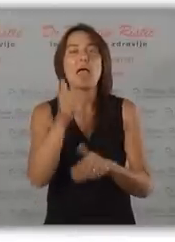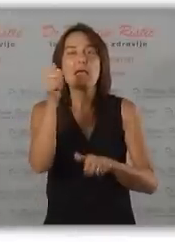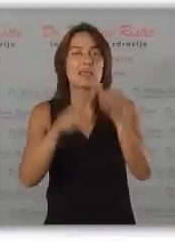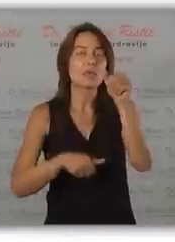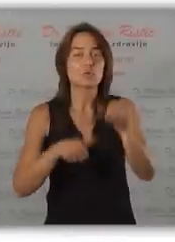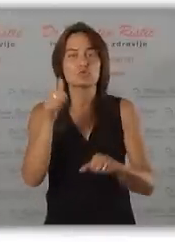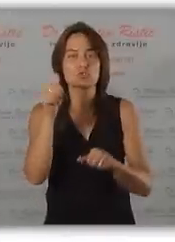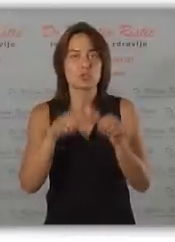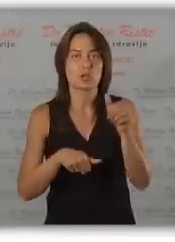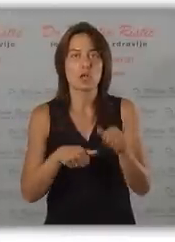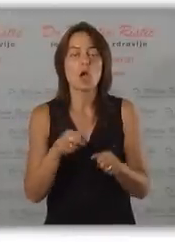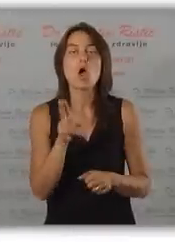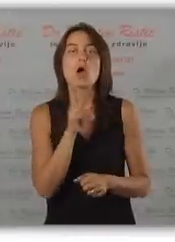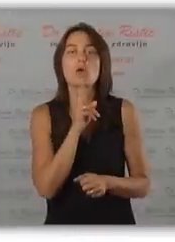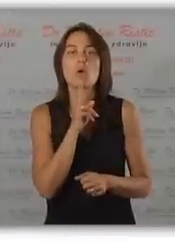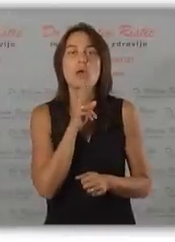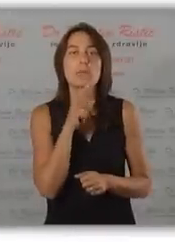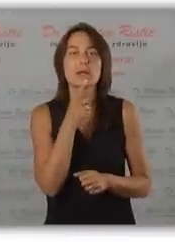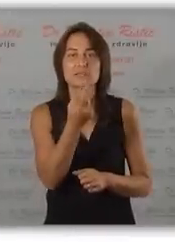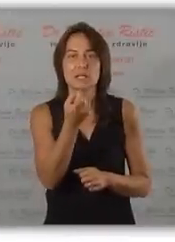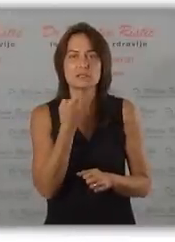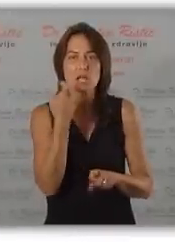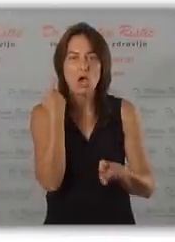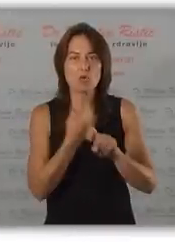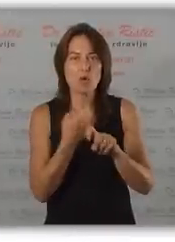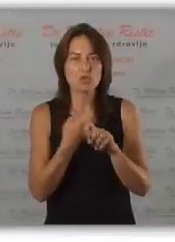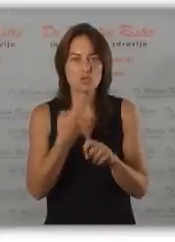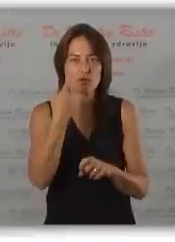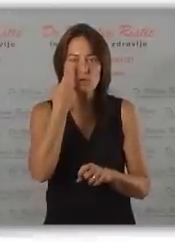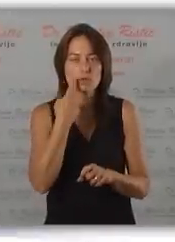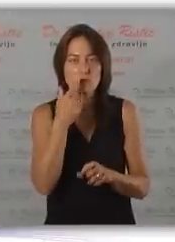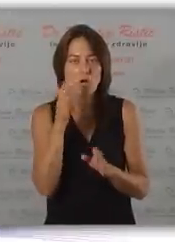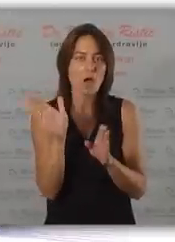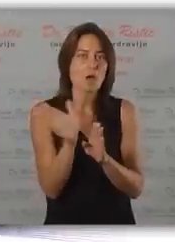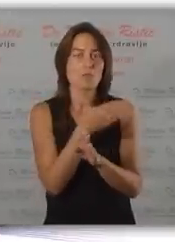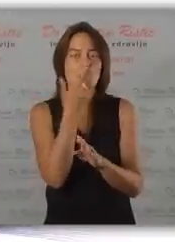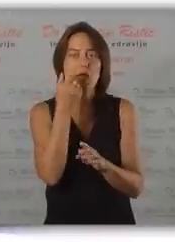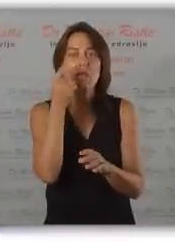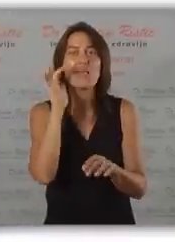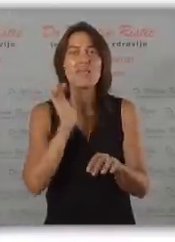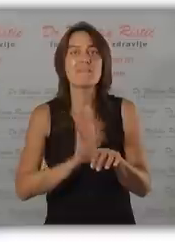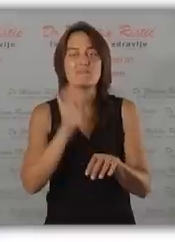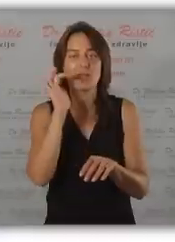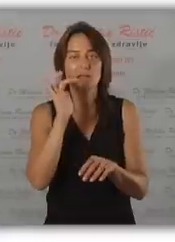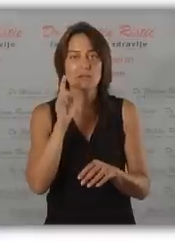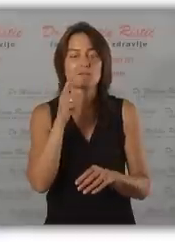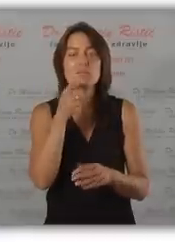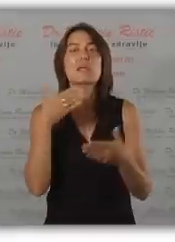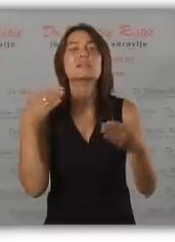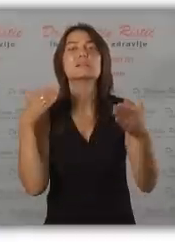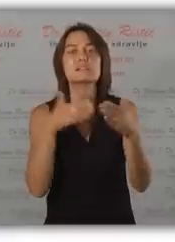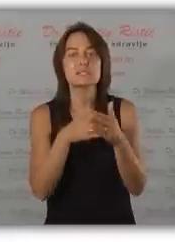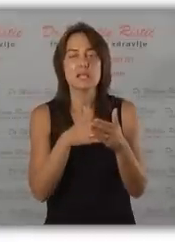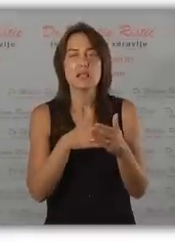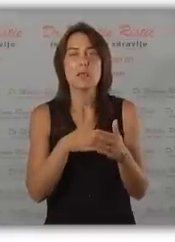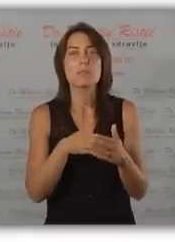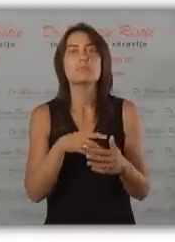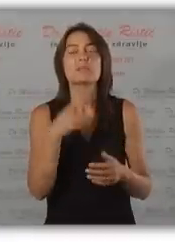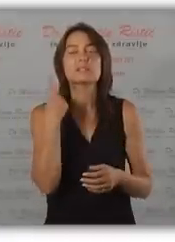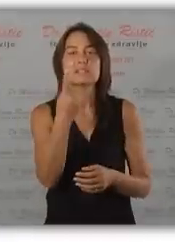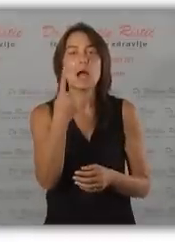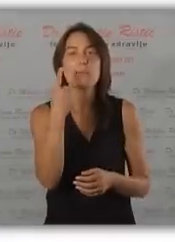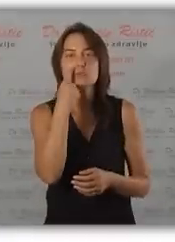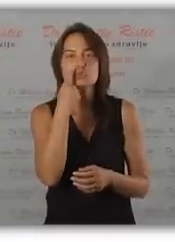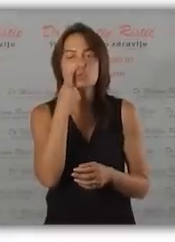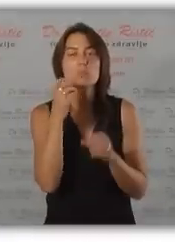se odgovarajuće hiruške metode kojima se iz koštanog tkiva uklanjava infektivni proces sa ciljem da